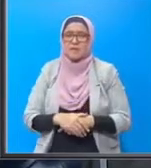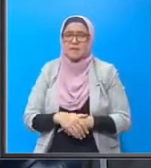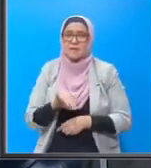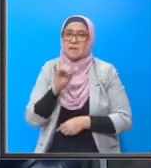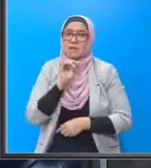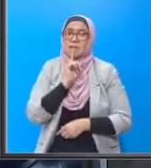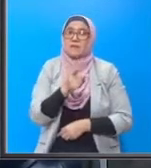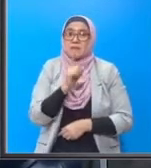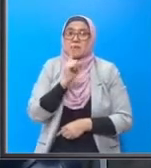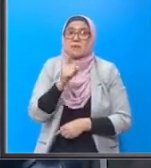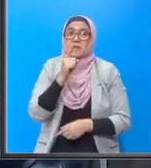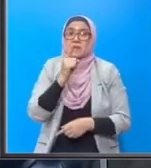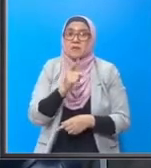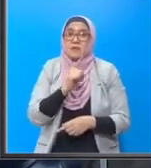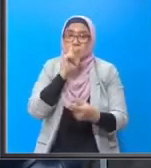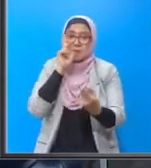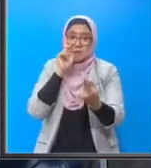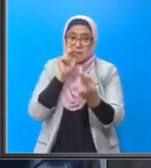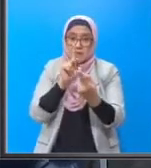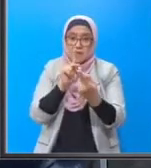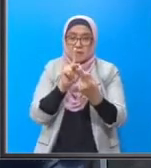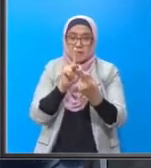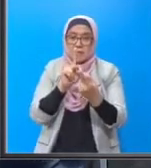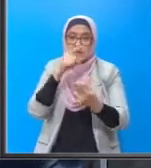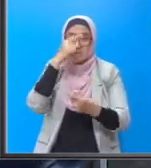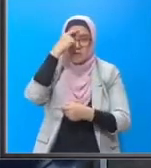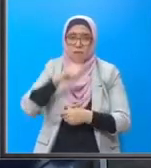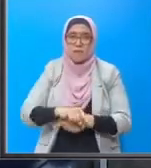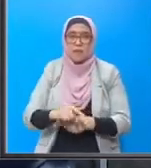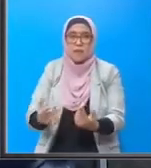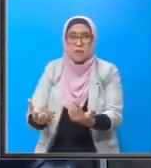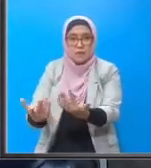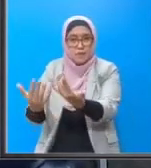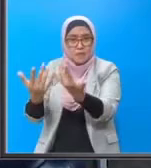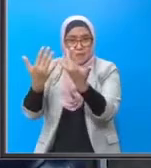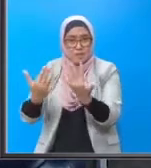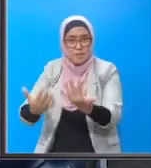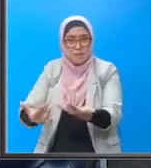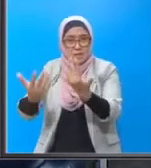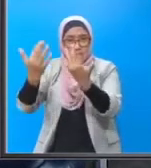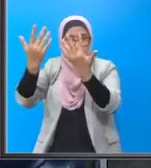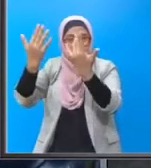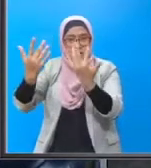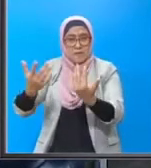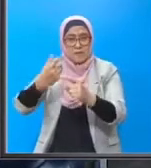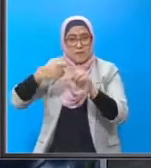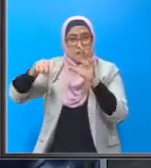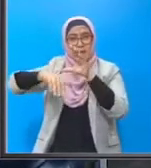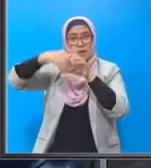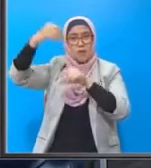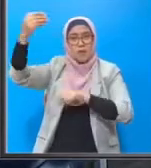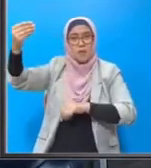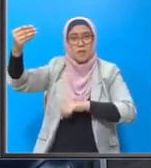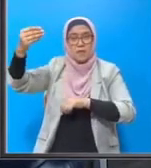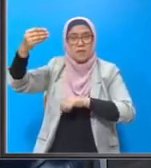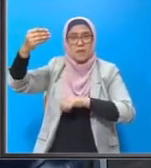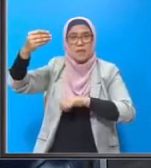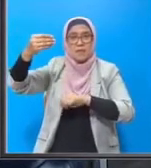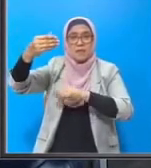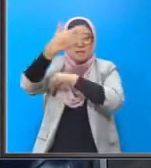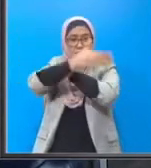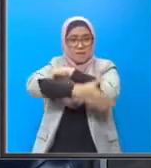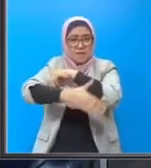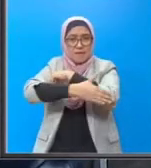benar-benar berkesan supaya pembakaran diluar daripada negara kita negara-negara Jiran